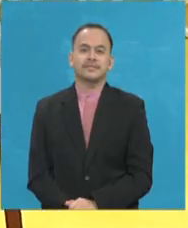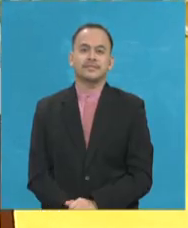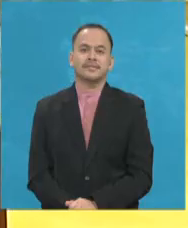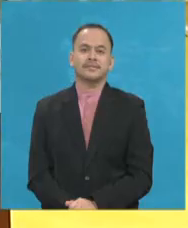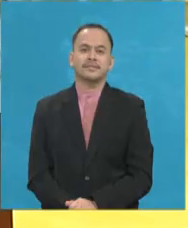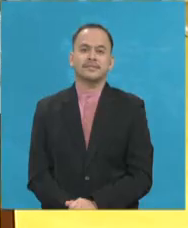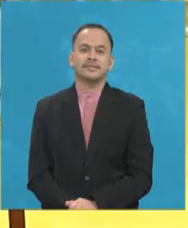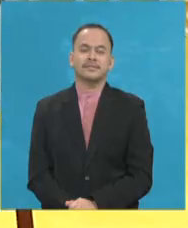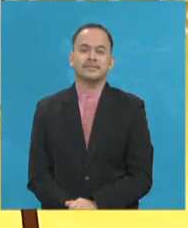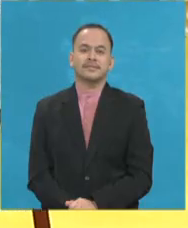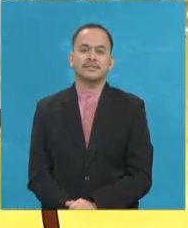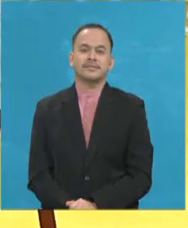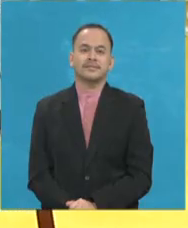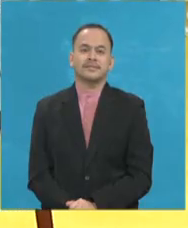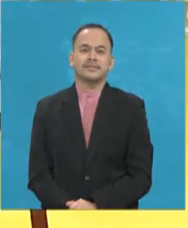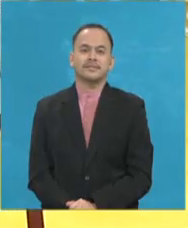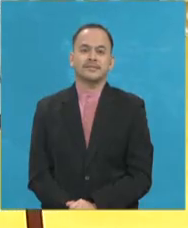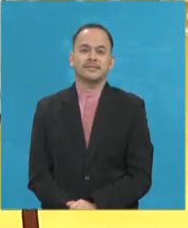hai hai